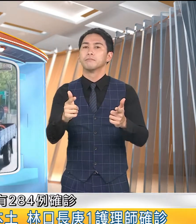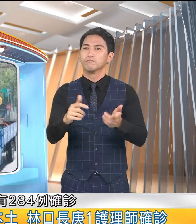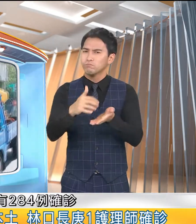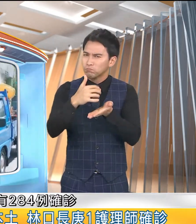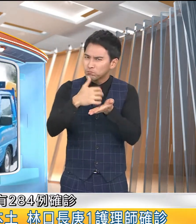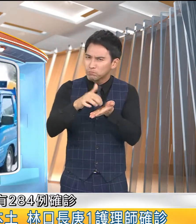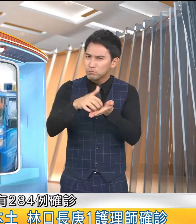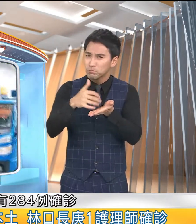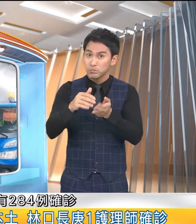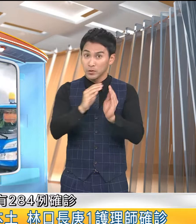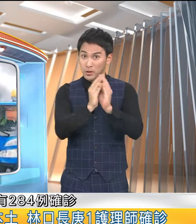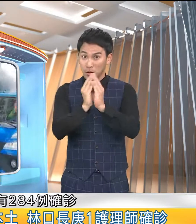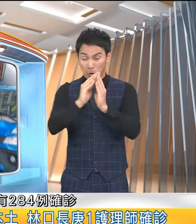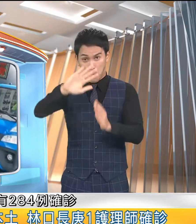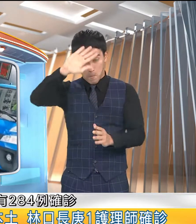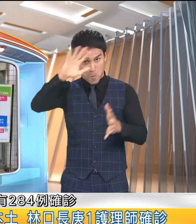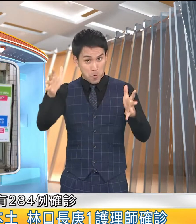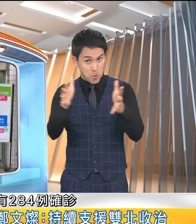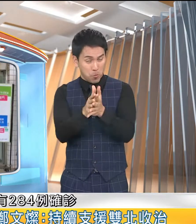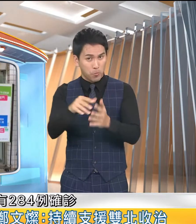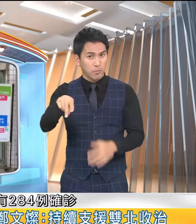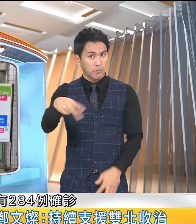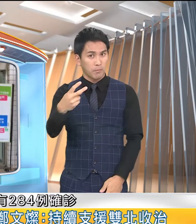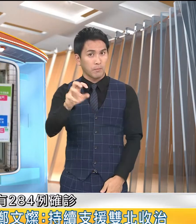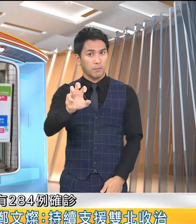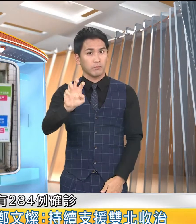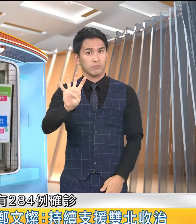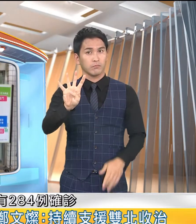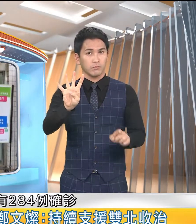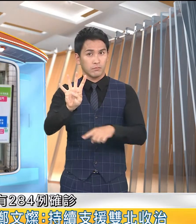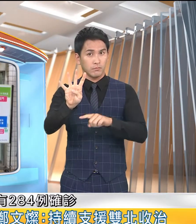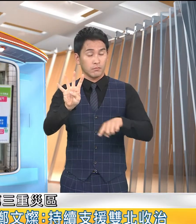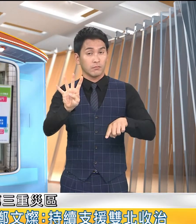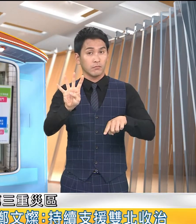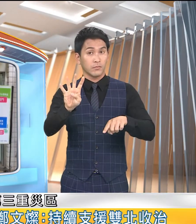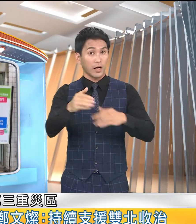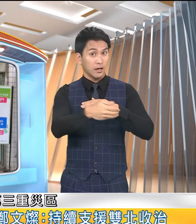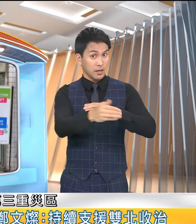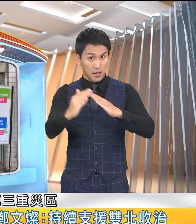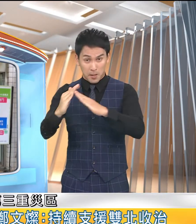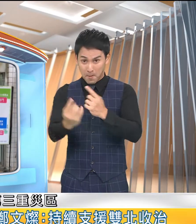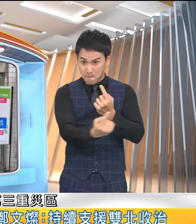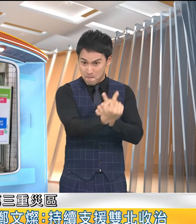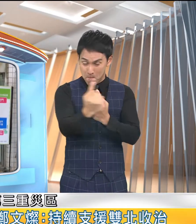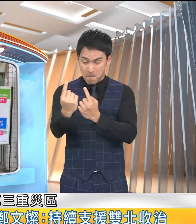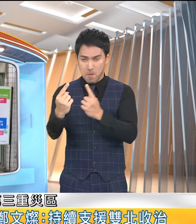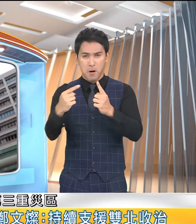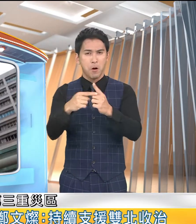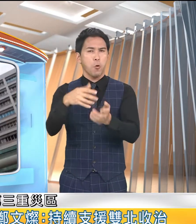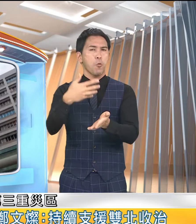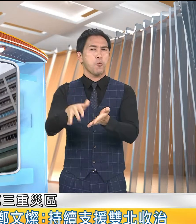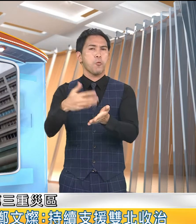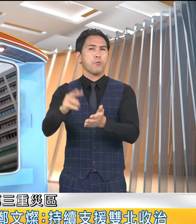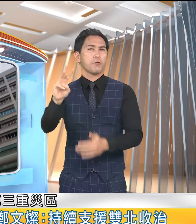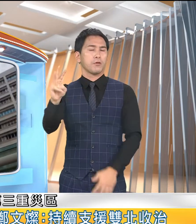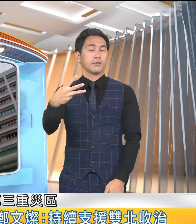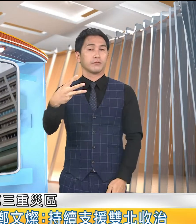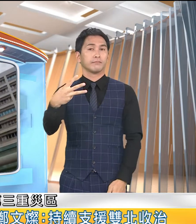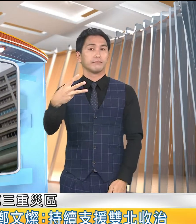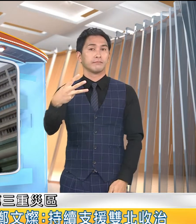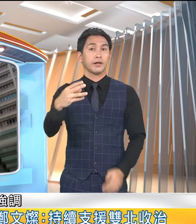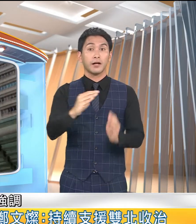染。而桃园至今已经有284例确诊，成为双北之外第3重灾